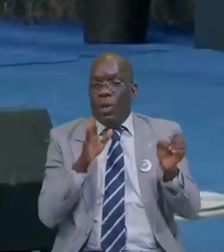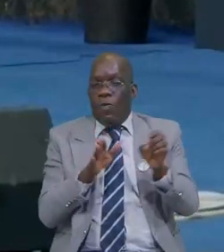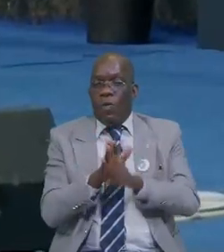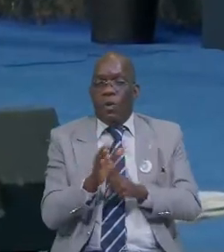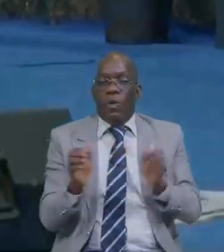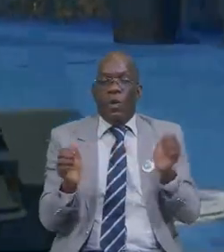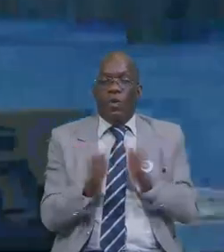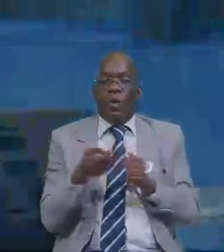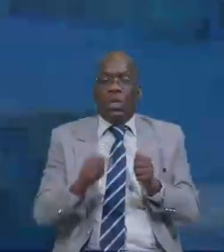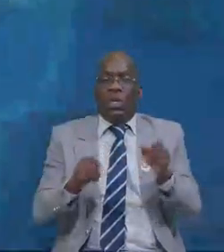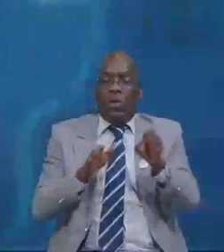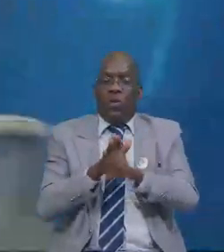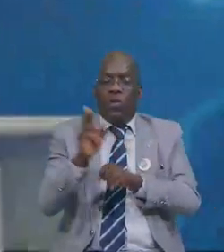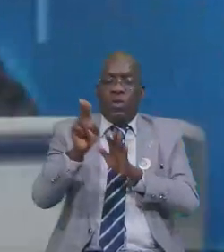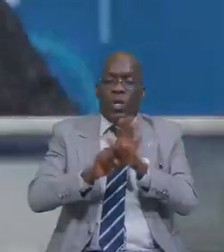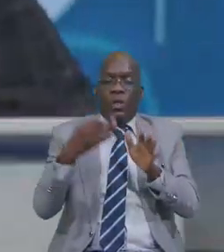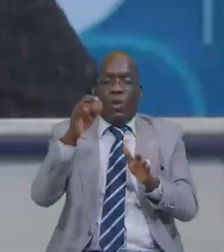jusqu'à toute la plénitude de Dieu.